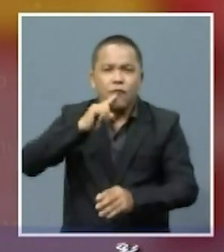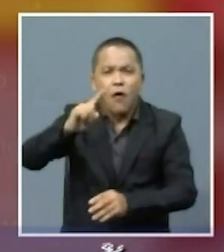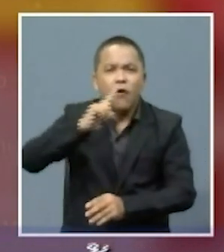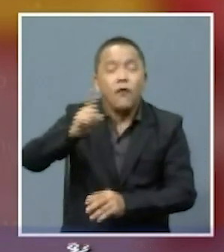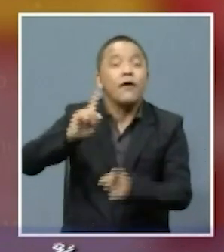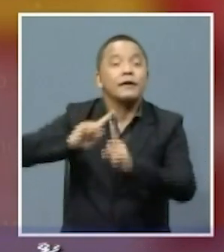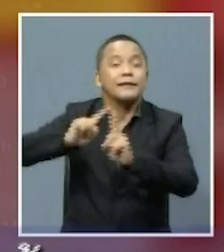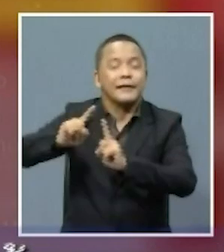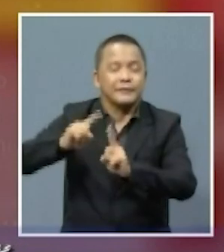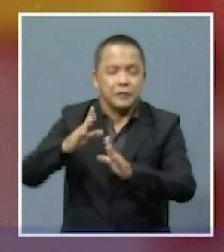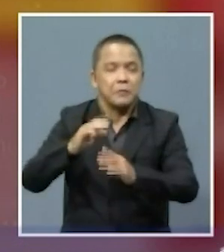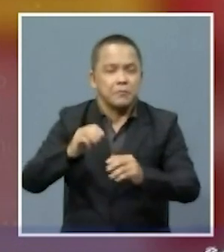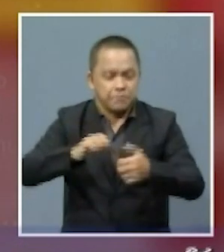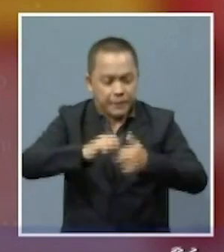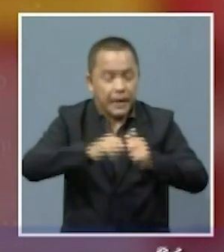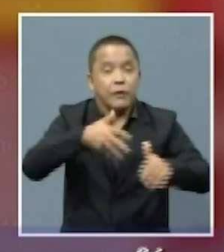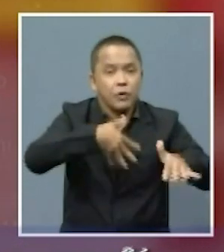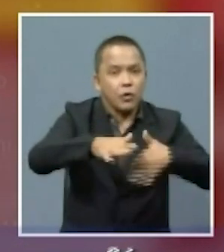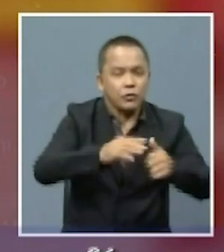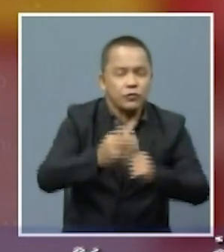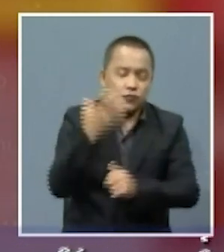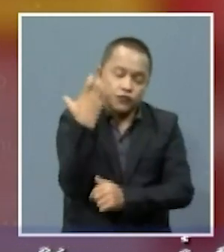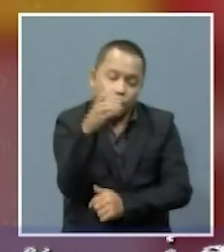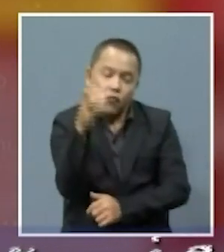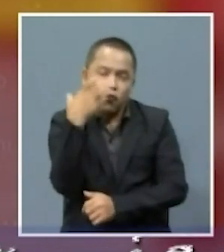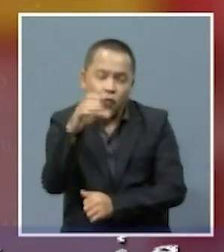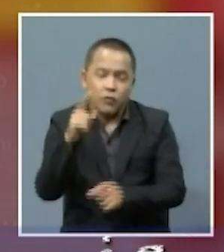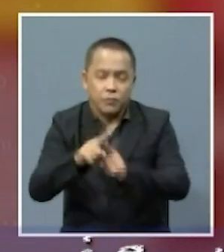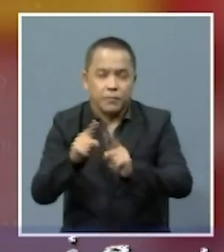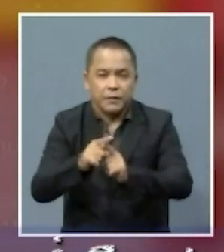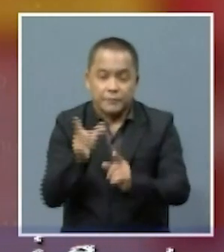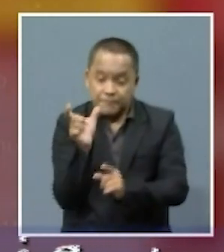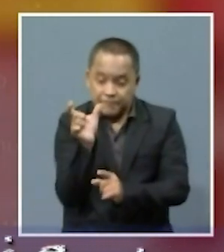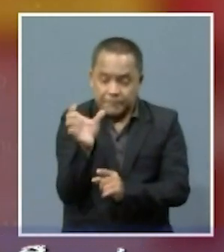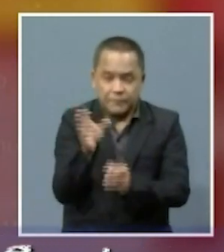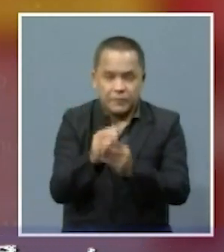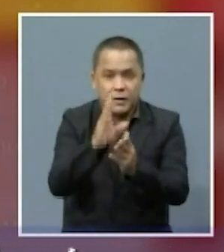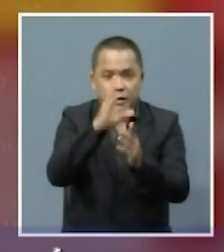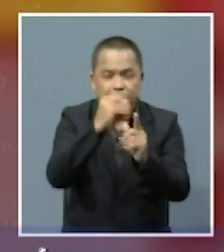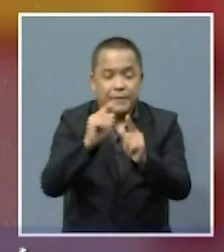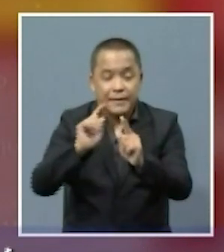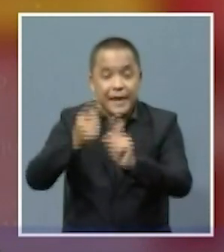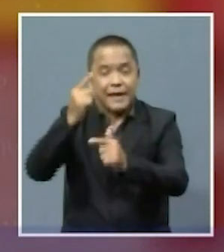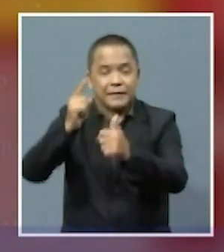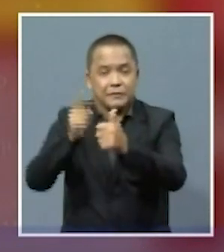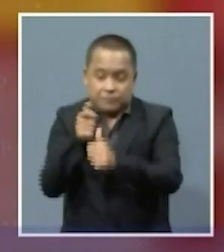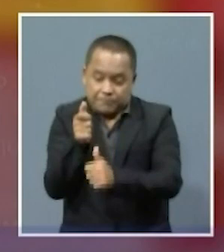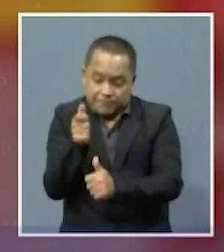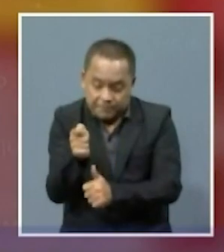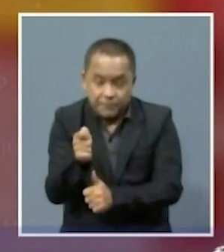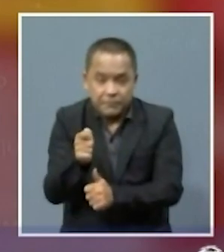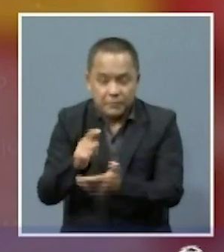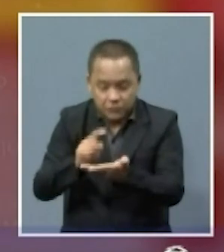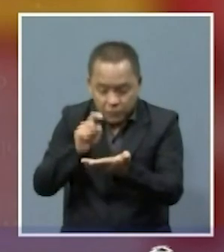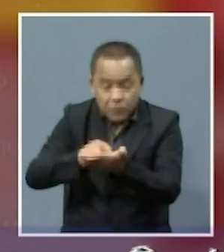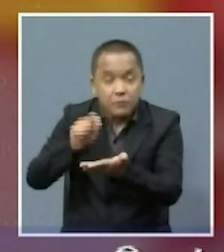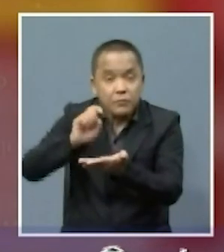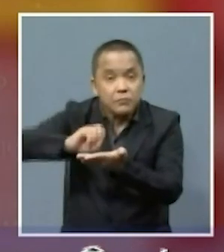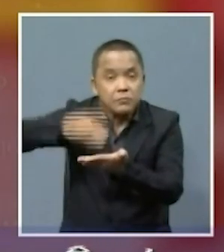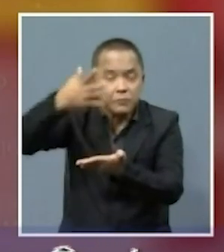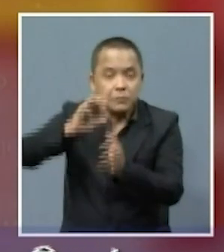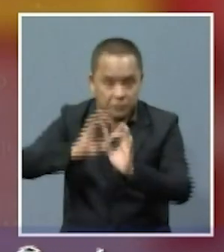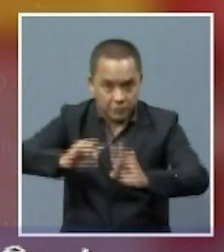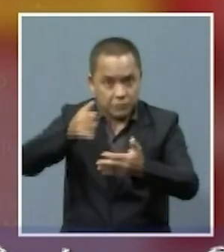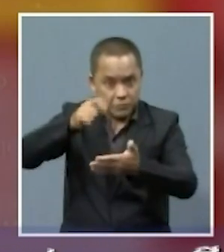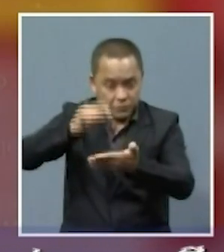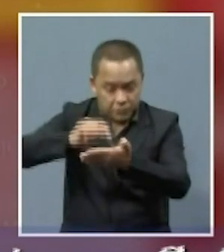วยเหลือเนี่ยมาโฆษณาผ่านช่องทางต่างๆแล้วไปตั้งนะคะเป็นลิงก์อันแรกๆด้วยคือกดไปอันแรกเนี่ยเราจะเจอเลยอันนี้